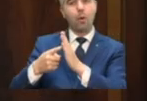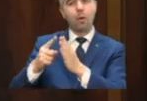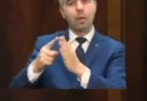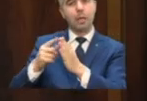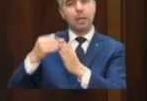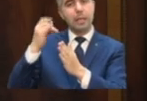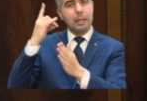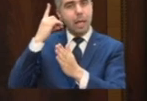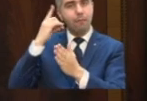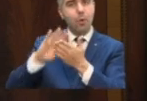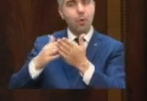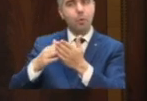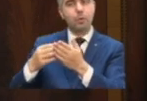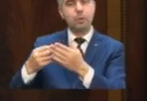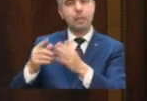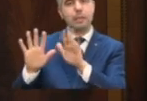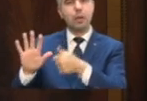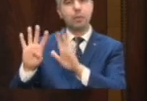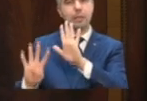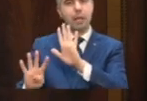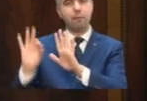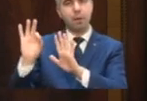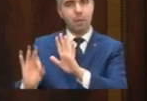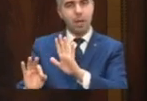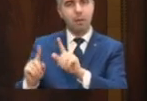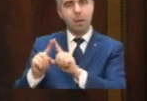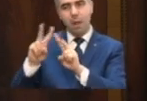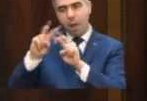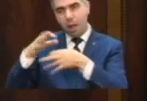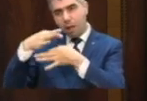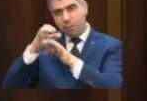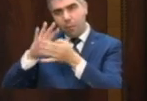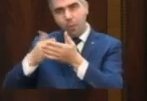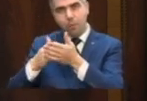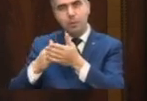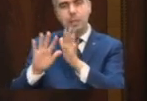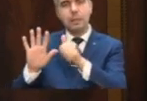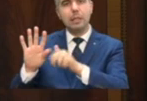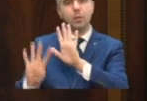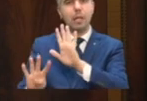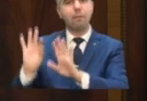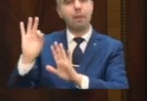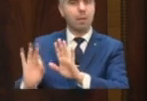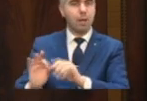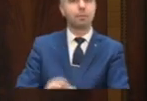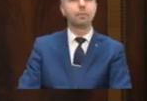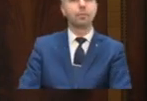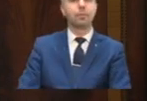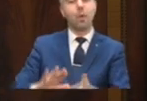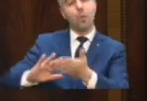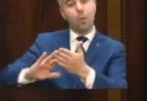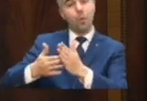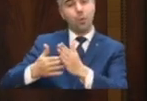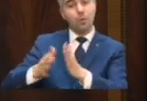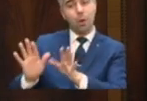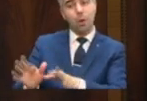97%، وقطاع الكيميات وشبه الكيمياء 96%. إذن هاد الاختيارات